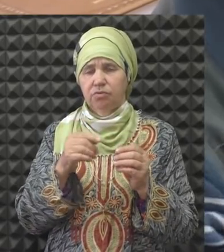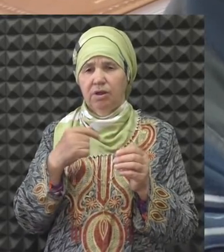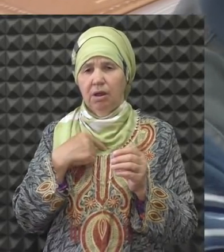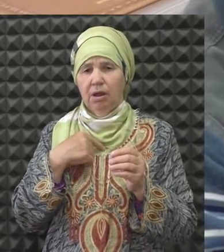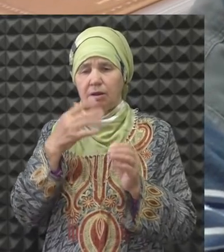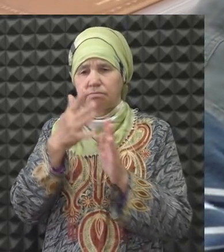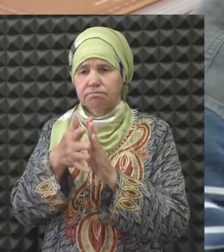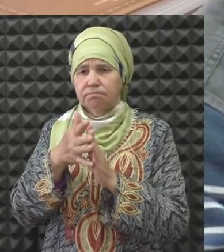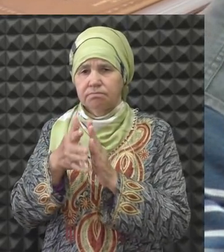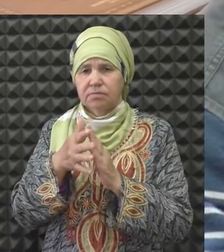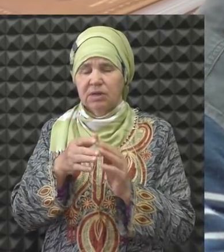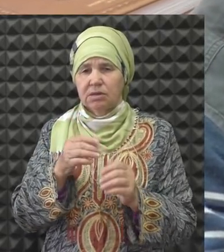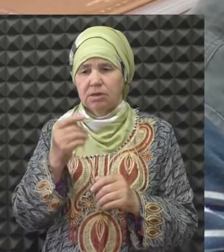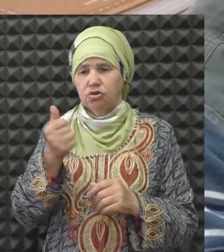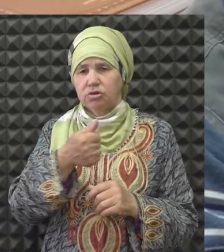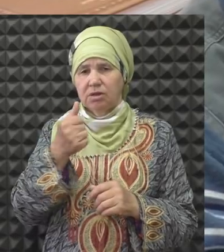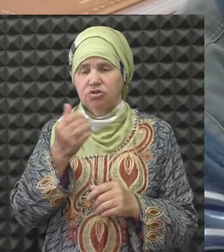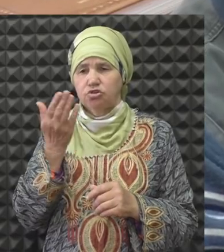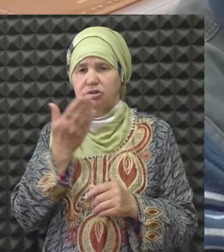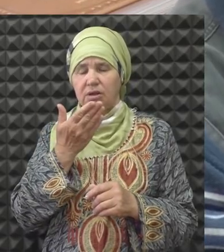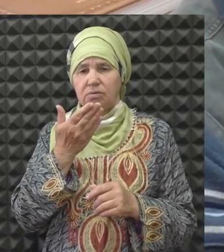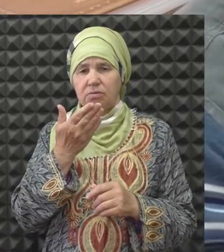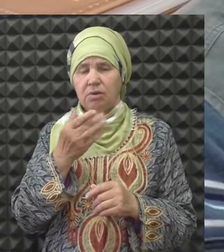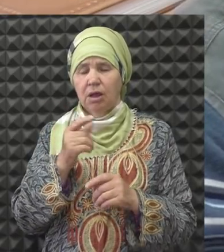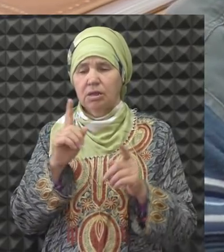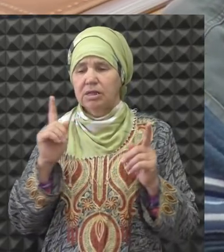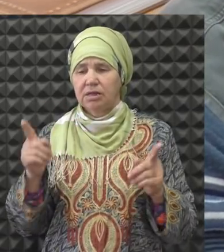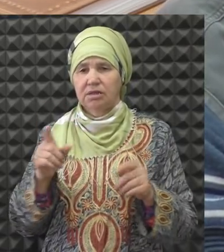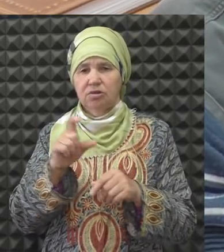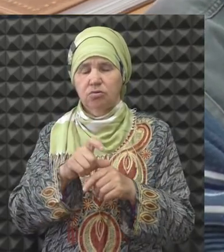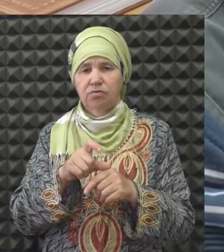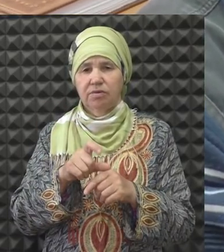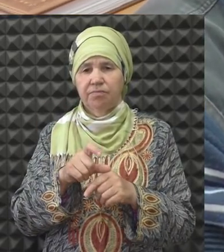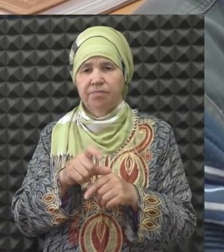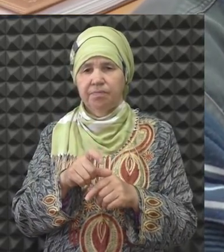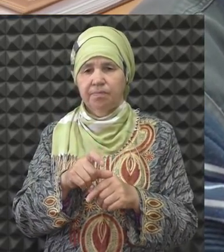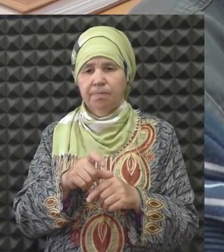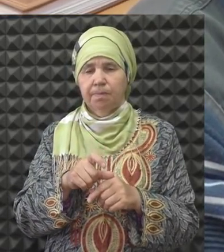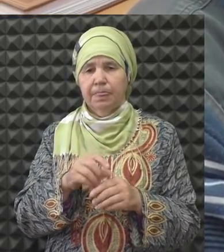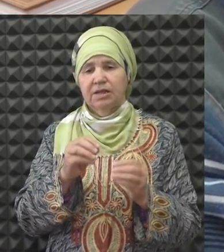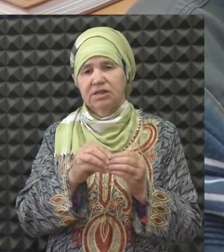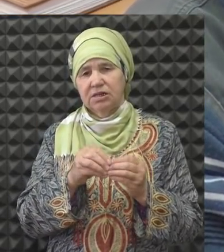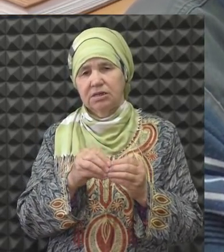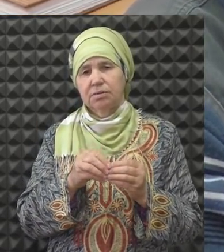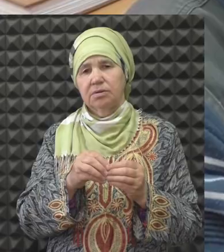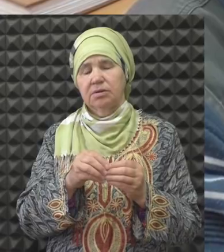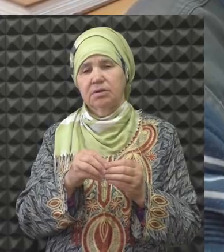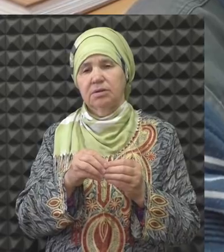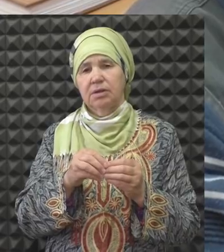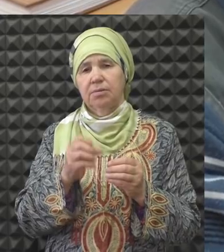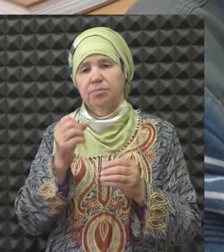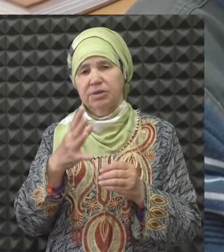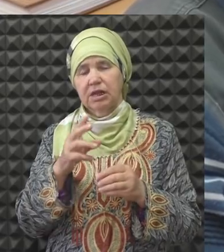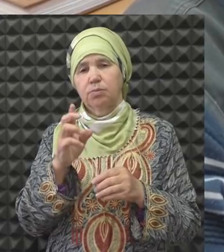я немножко. А так вот, длинные слова, допустим, там 10 или